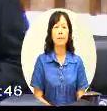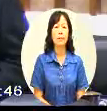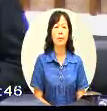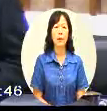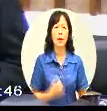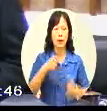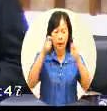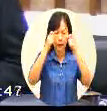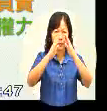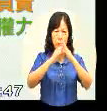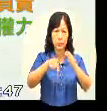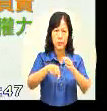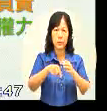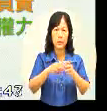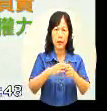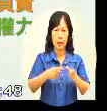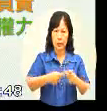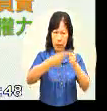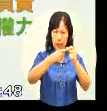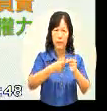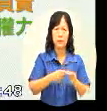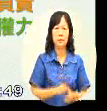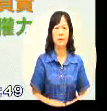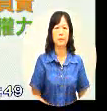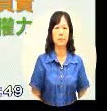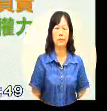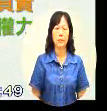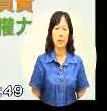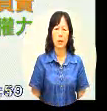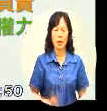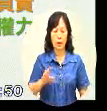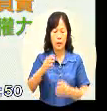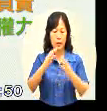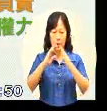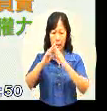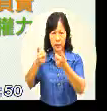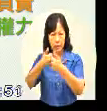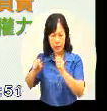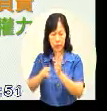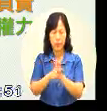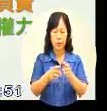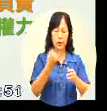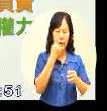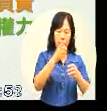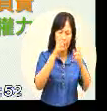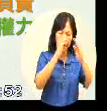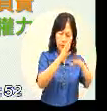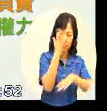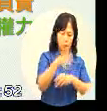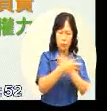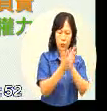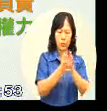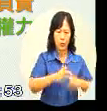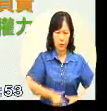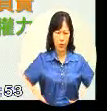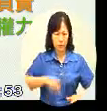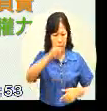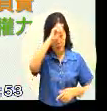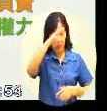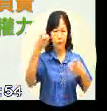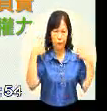高雄市呢第一次呢府会都由民进党来担任，完全执